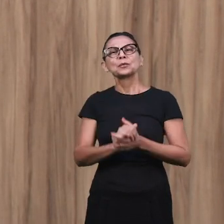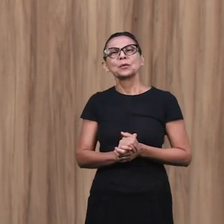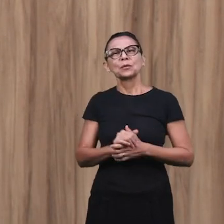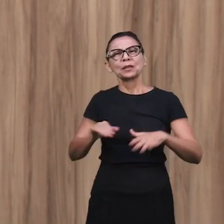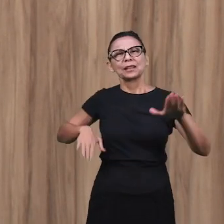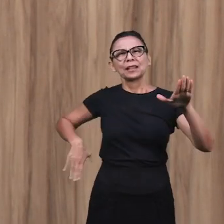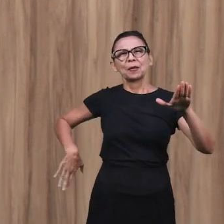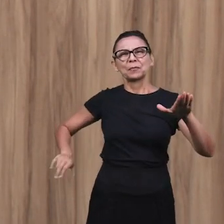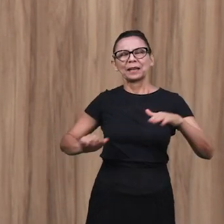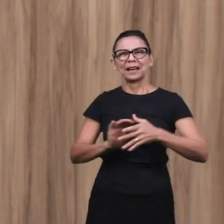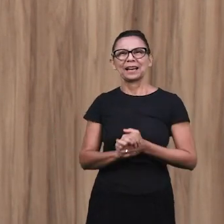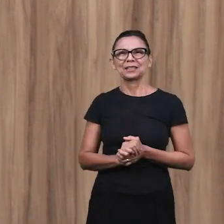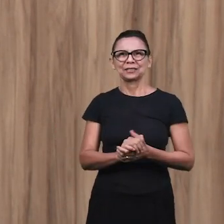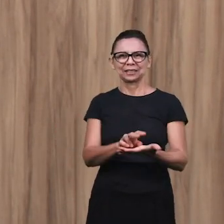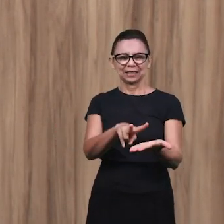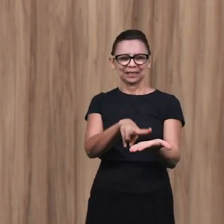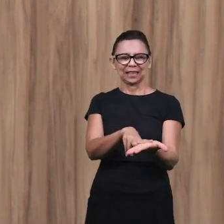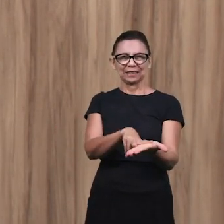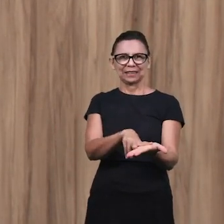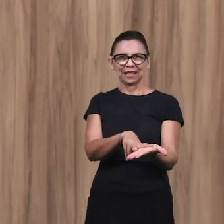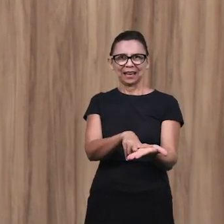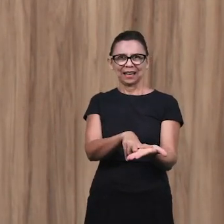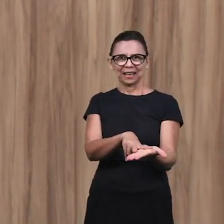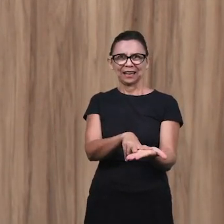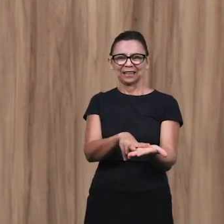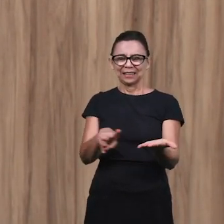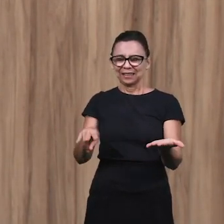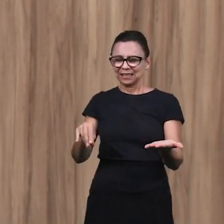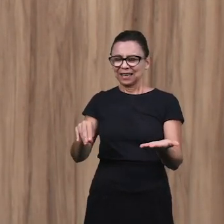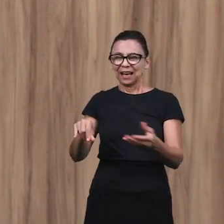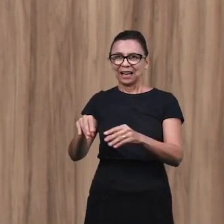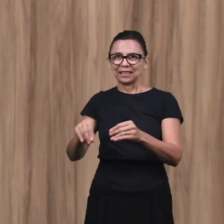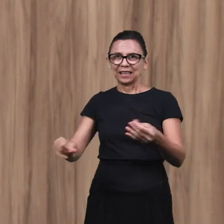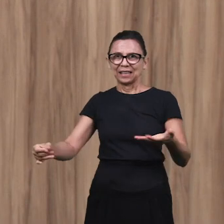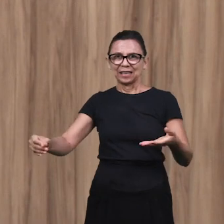et se couvrir de sable en laissant juste le visage